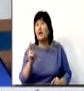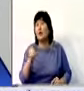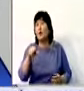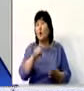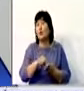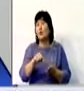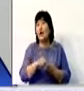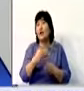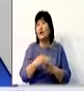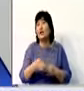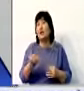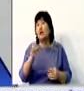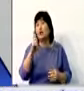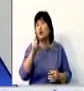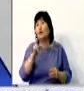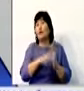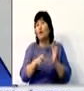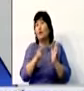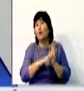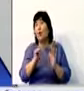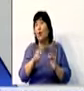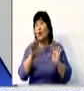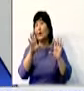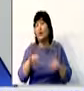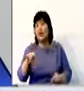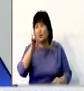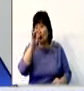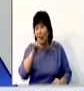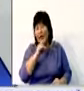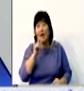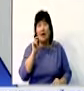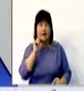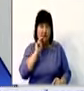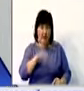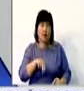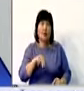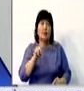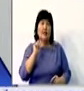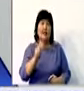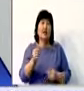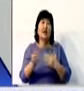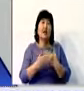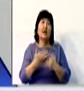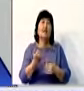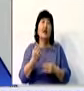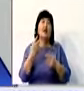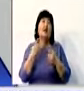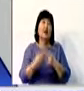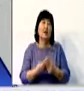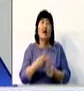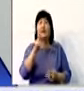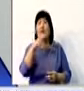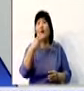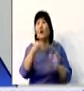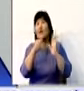части 2 статьи 188 уголовного кодекса республики казахстан признан виновным назначено наказание виде лишения свободы на 2 года